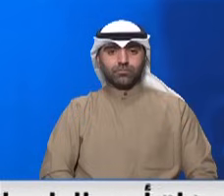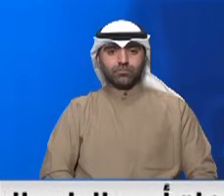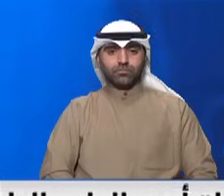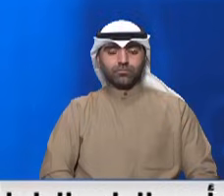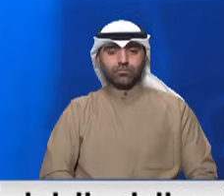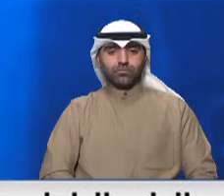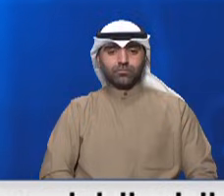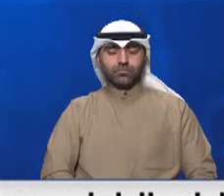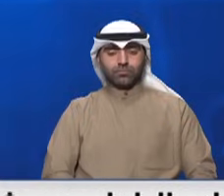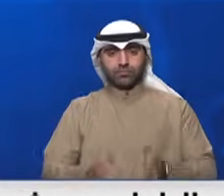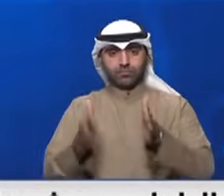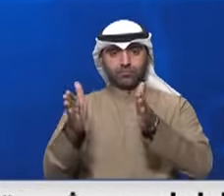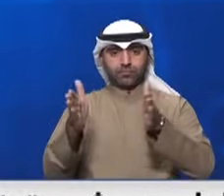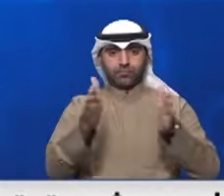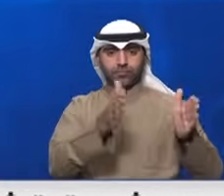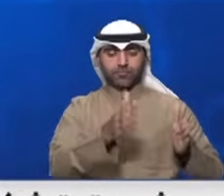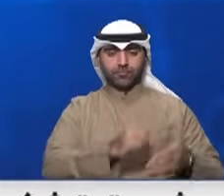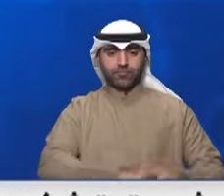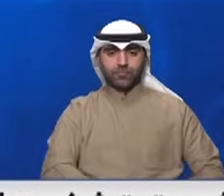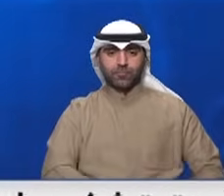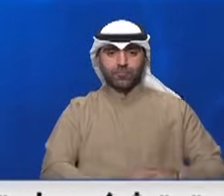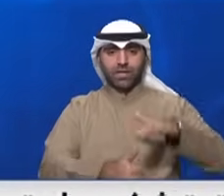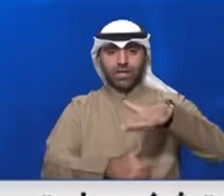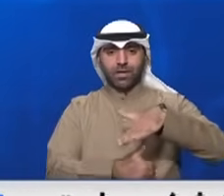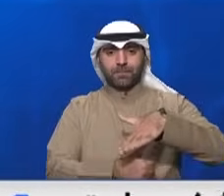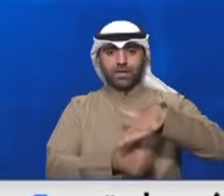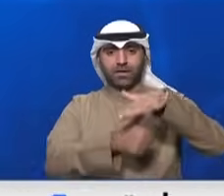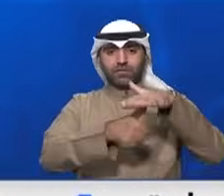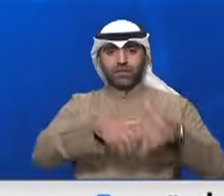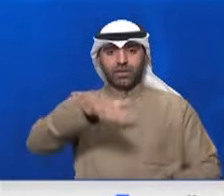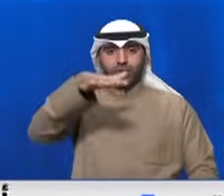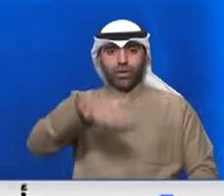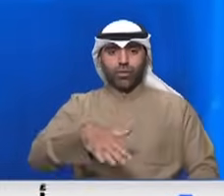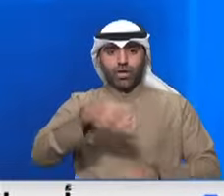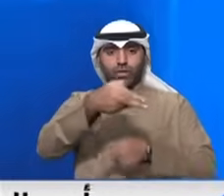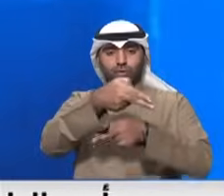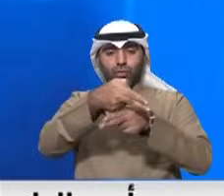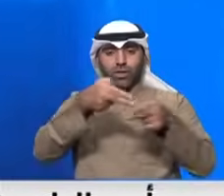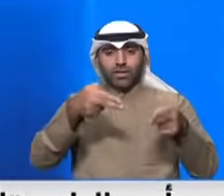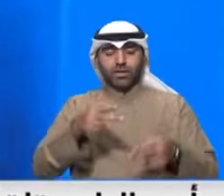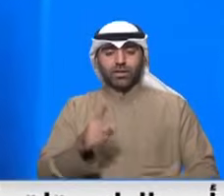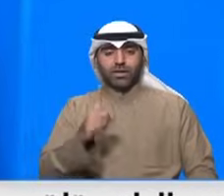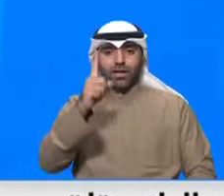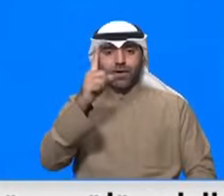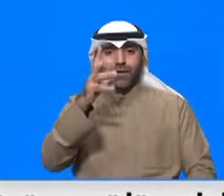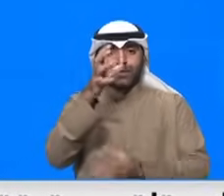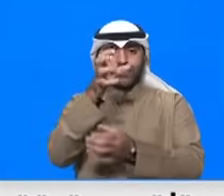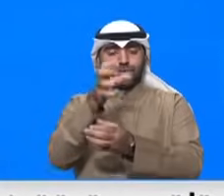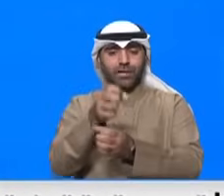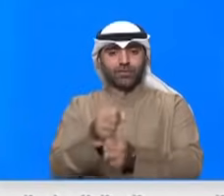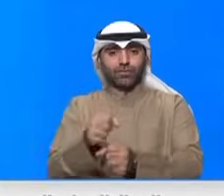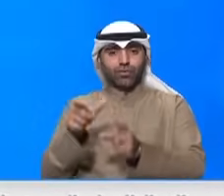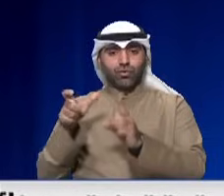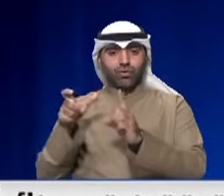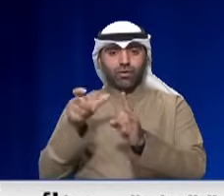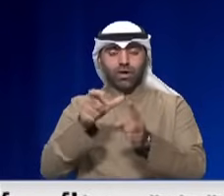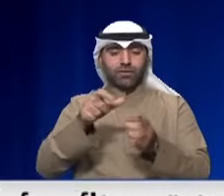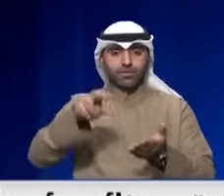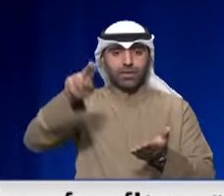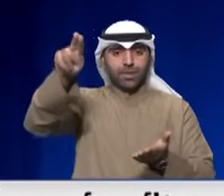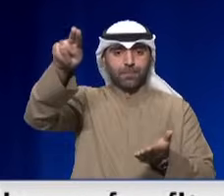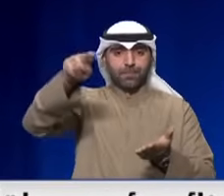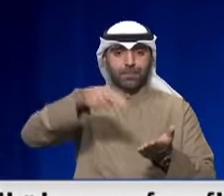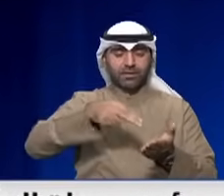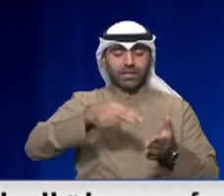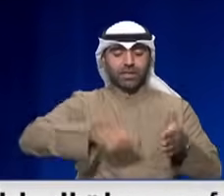تلقى حضره صاحب السمو امير البلاد الشيخ مشعل الاحمد الجابر الصباح حفظه الله ورعاه برقيه تعزيه من سمو الشيخ